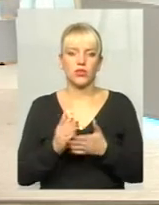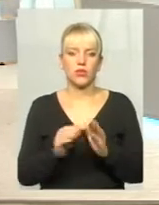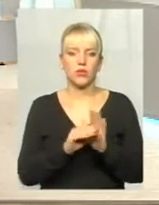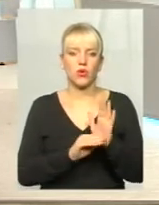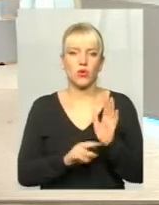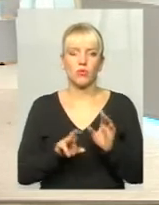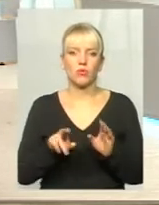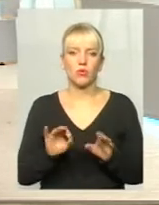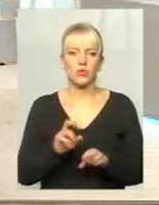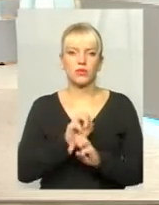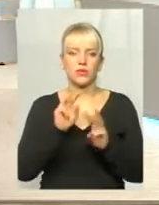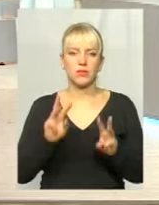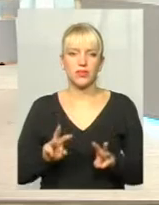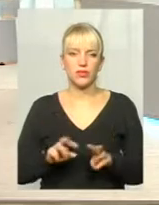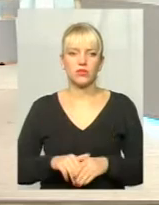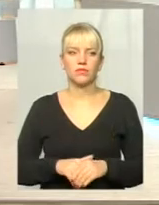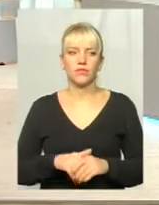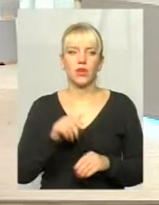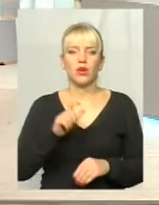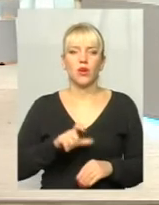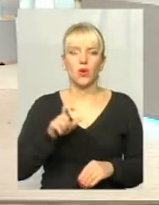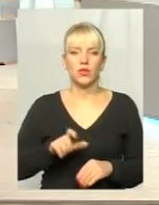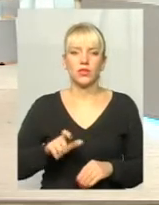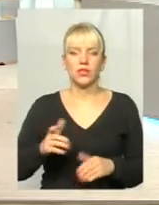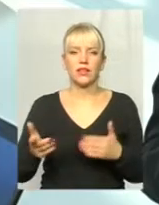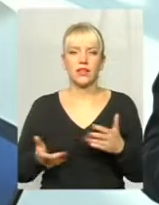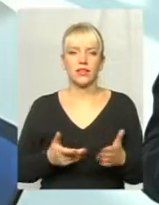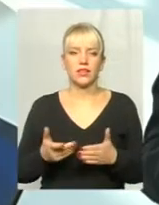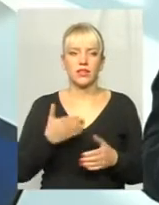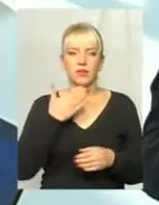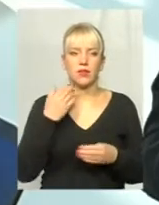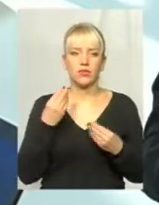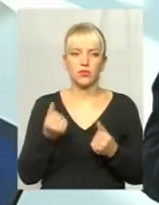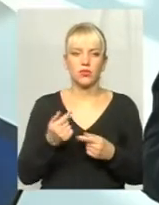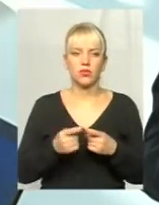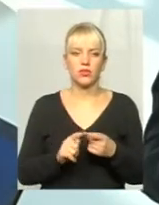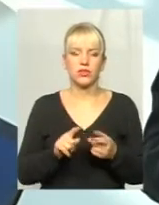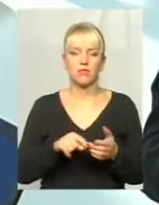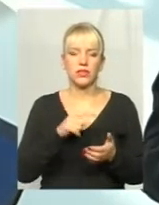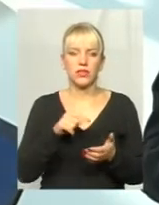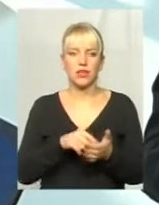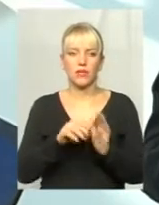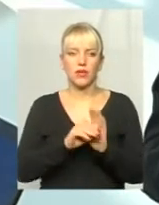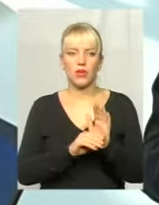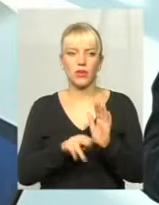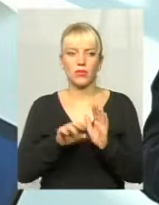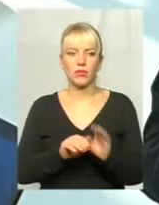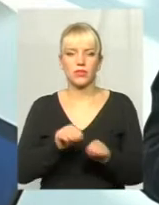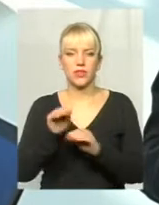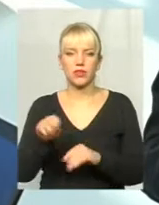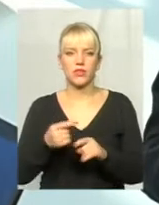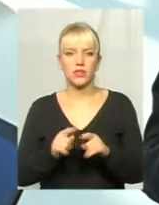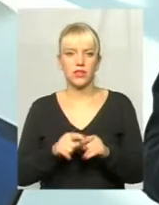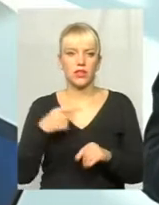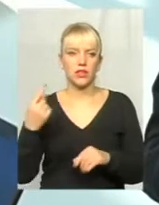по забезпеченню людей, які, ну, які не мають коштів. Це міська програма по встановленню даних